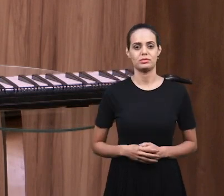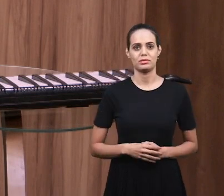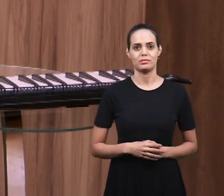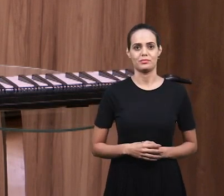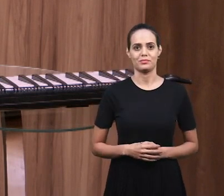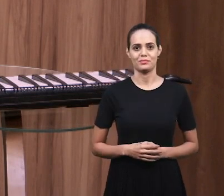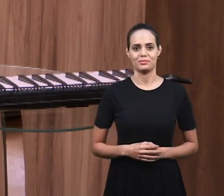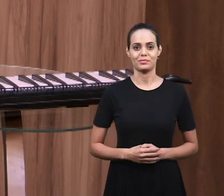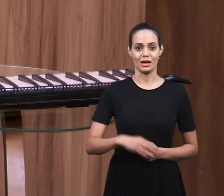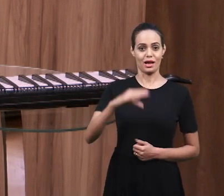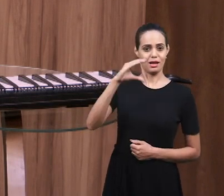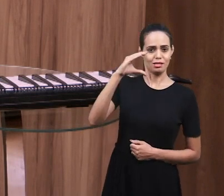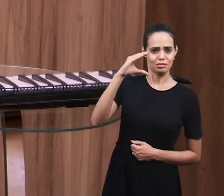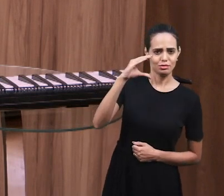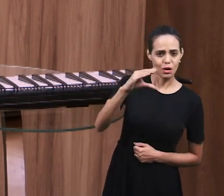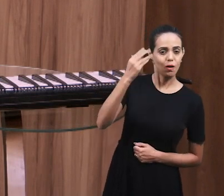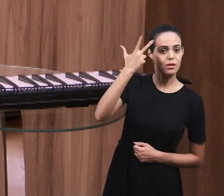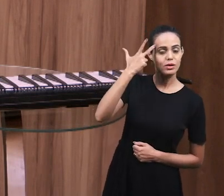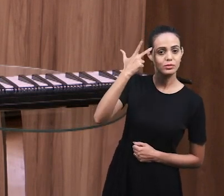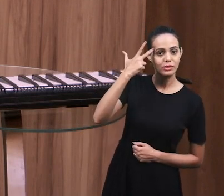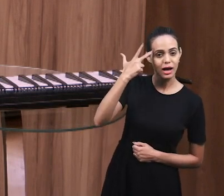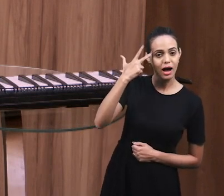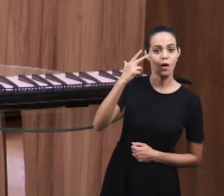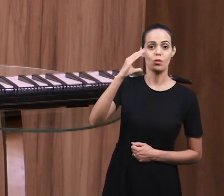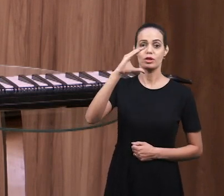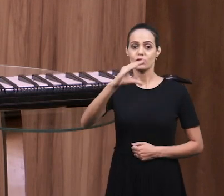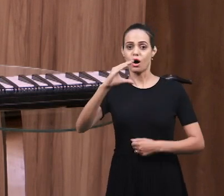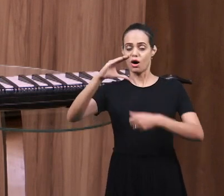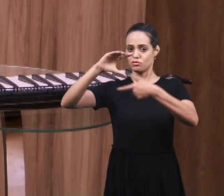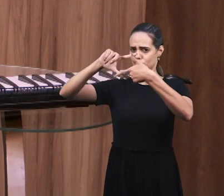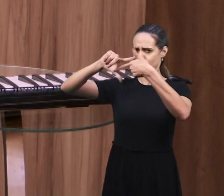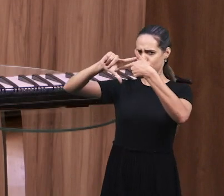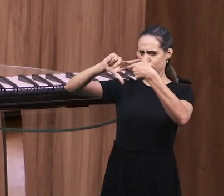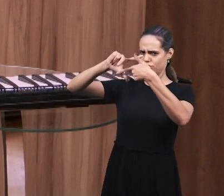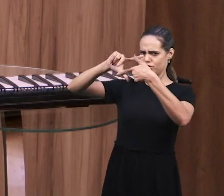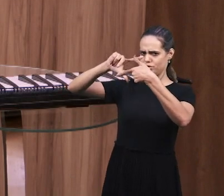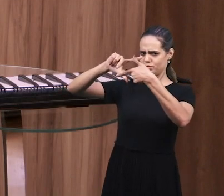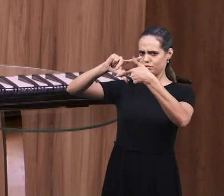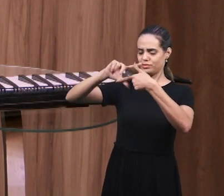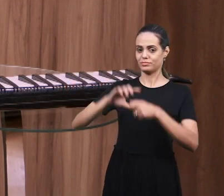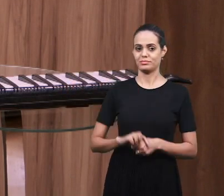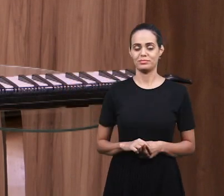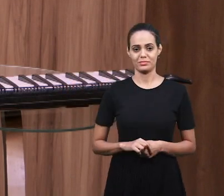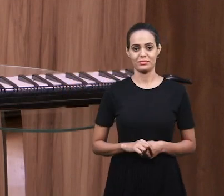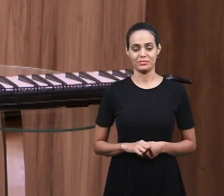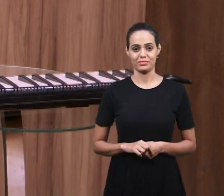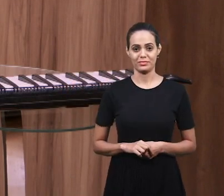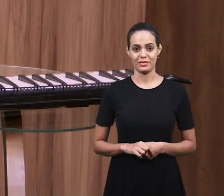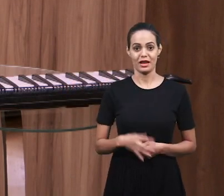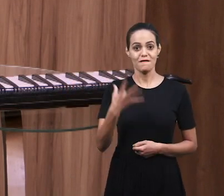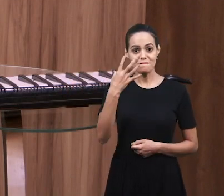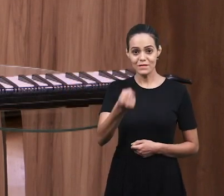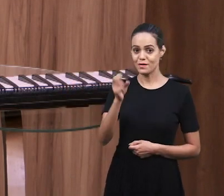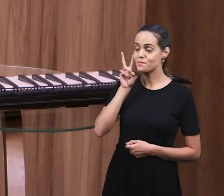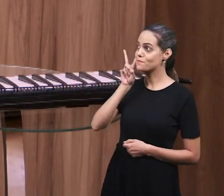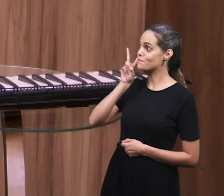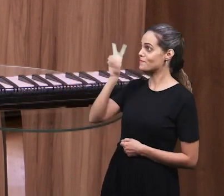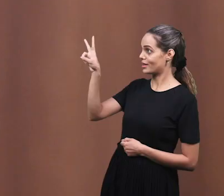Do naturel, Do jazz. Maintenant, nous allons entendre.